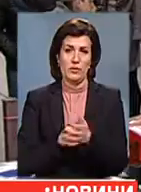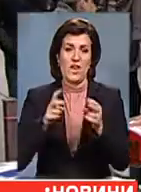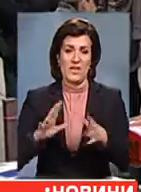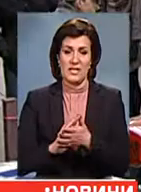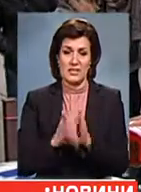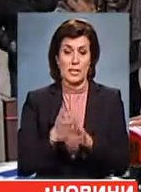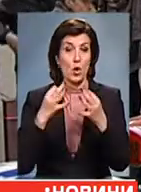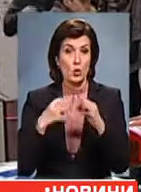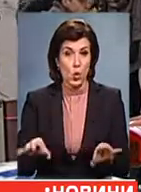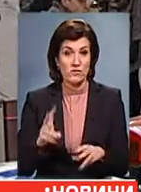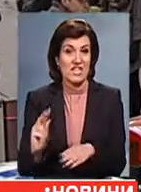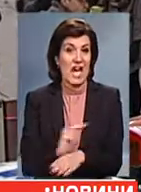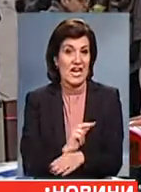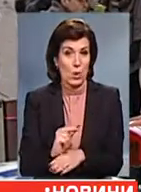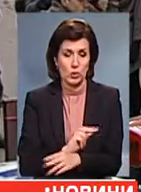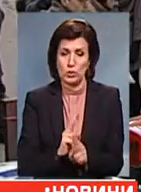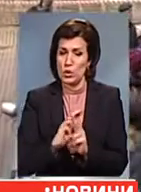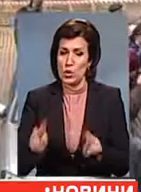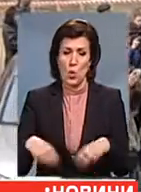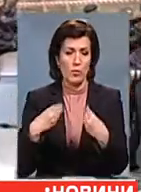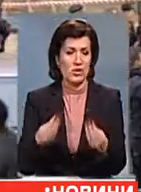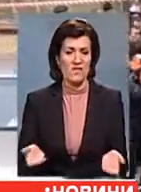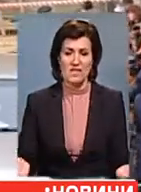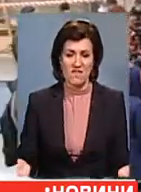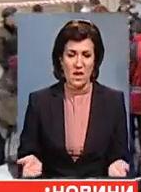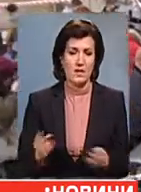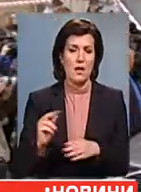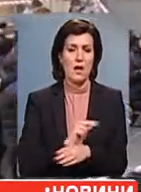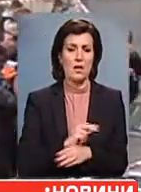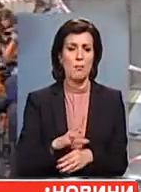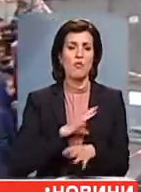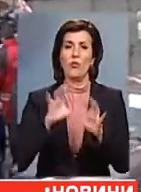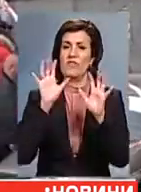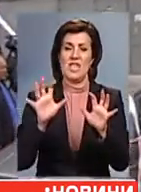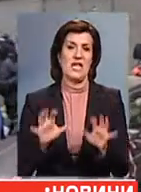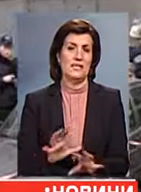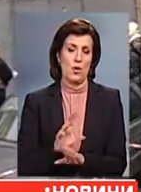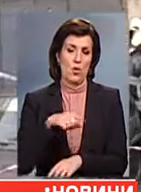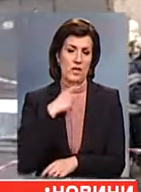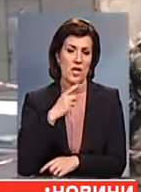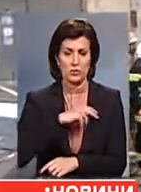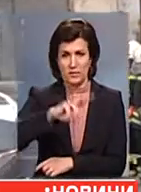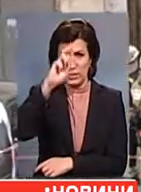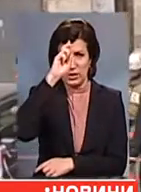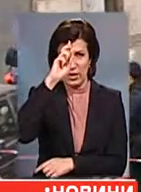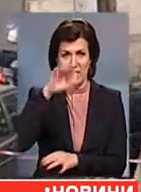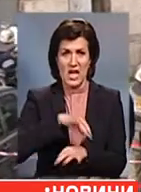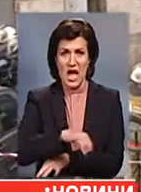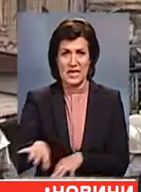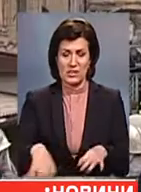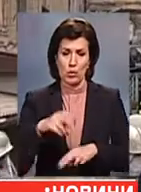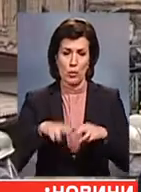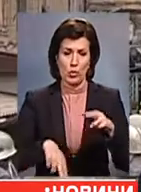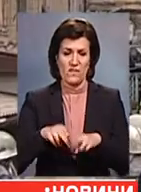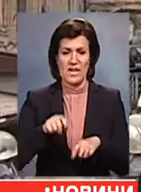Однак дозволів на її реконструкцію нікому не видавали, тож ремонт був незаконним, кажуть у Державній